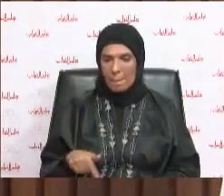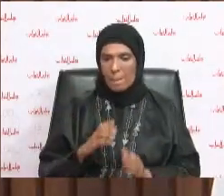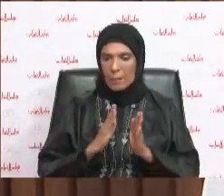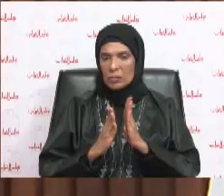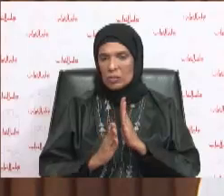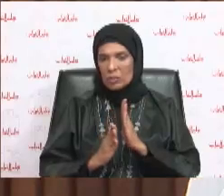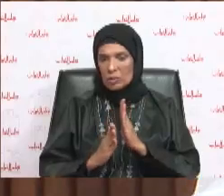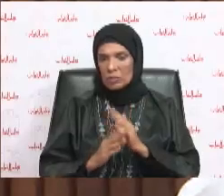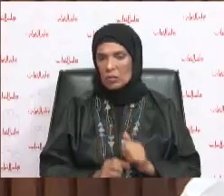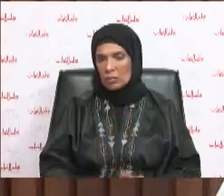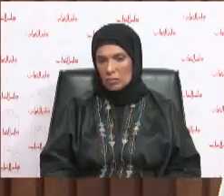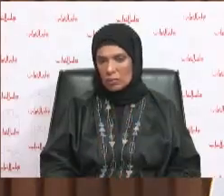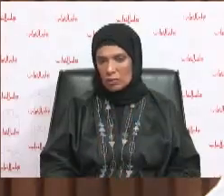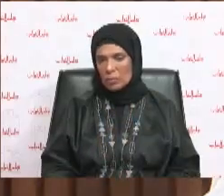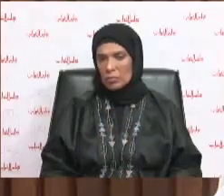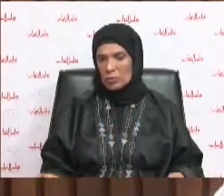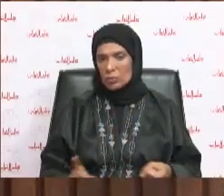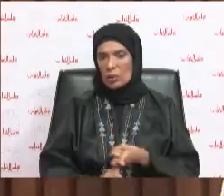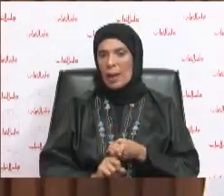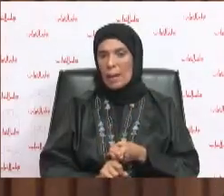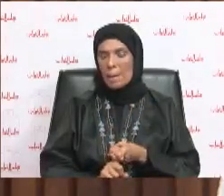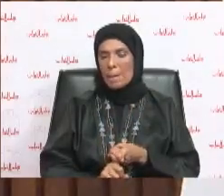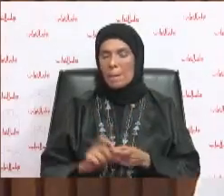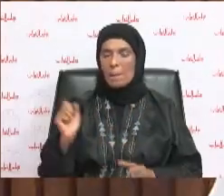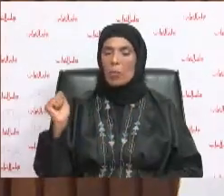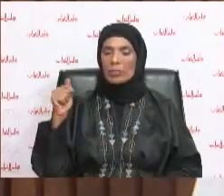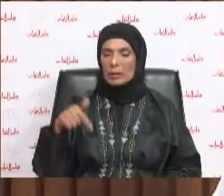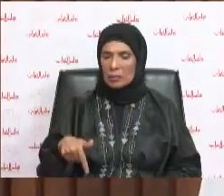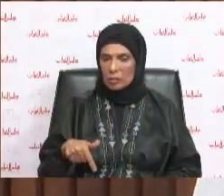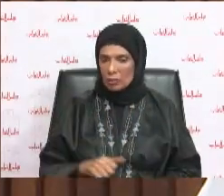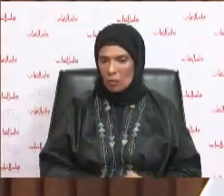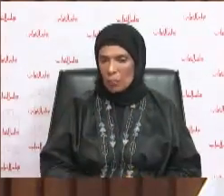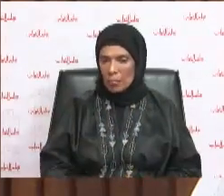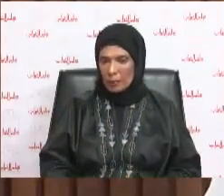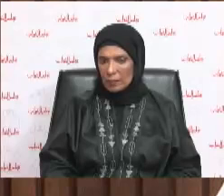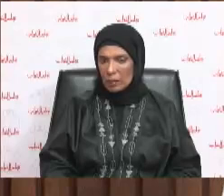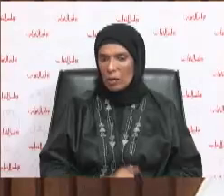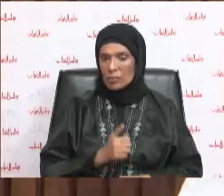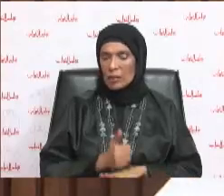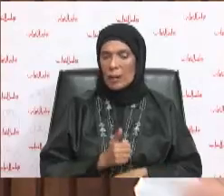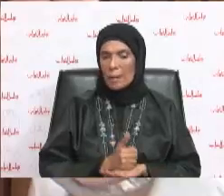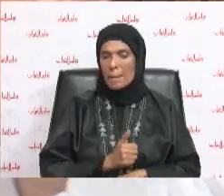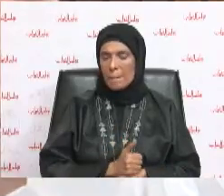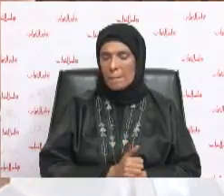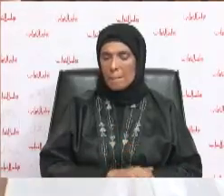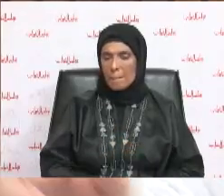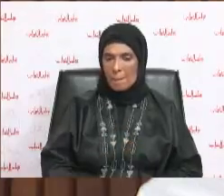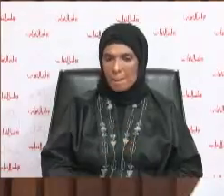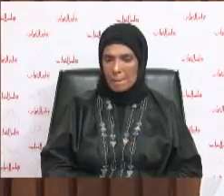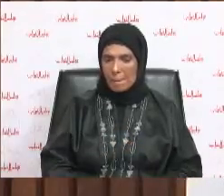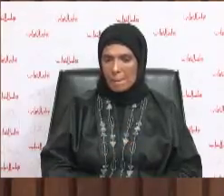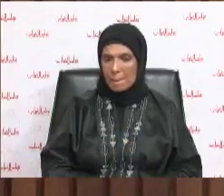يطرح على طول نربطه، السادة النواب يربطون هذا الملف بالمواطن، وهذا هو الاساس. وحتى